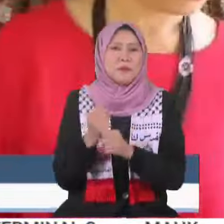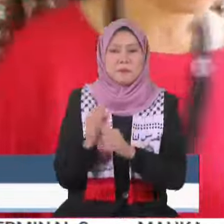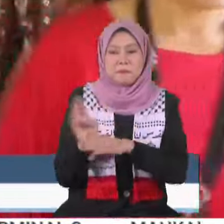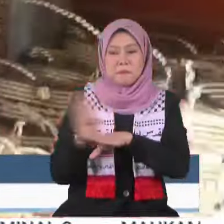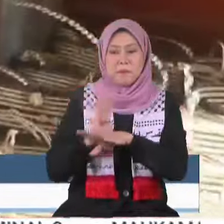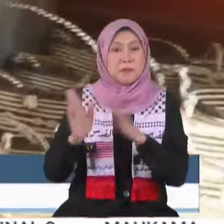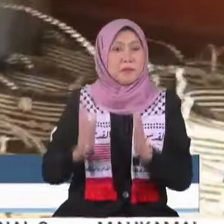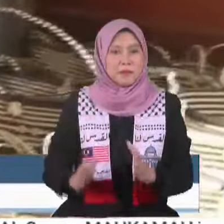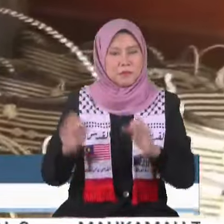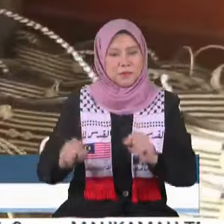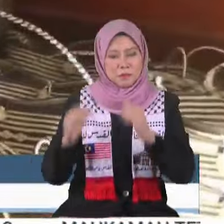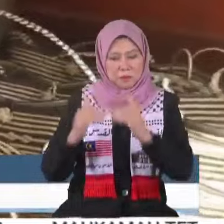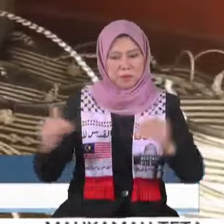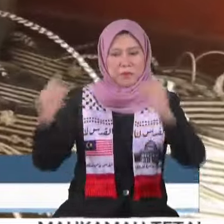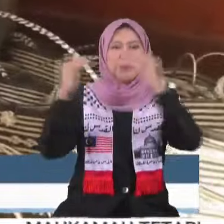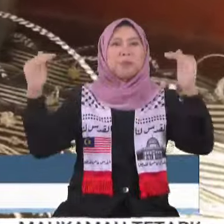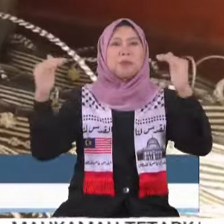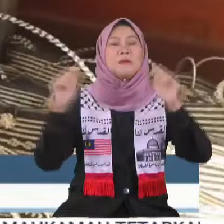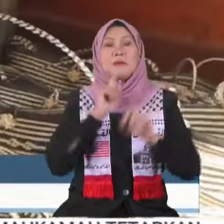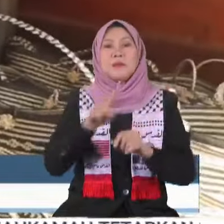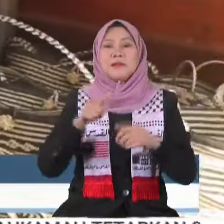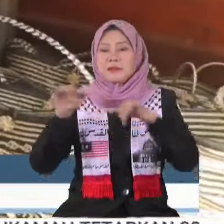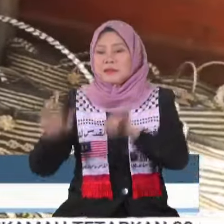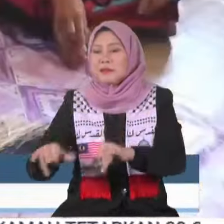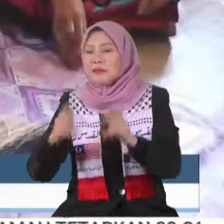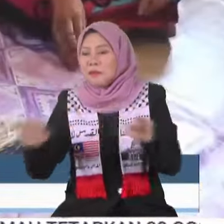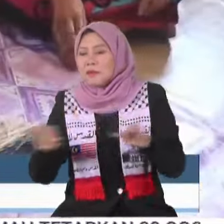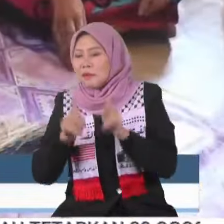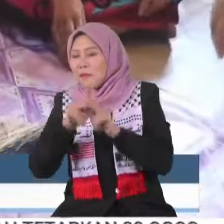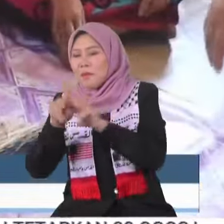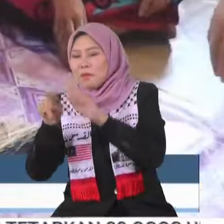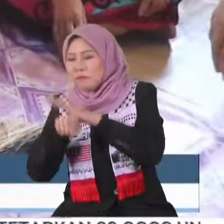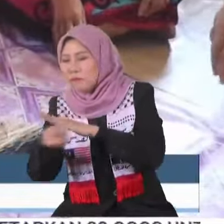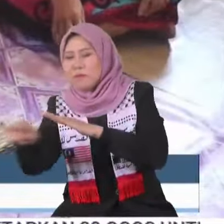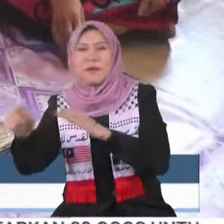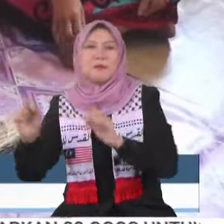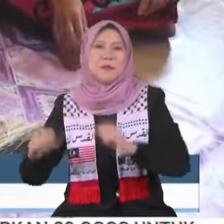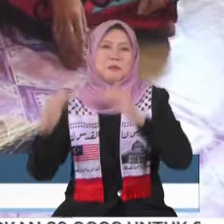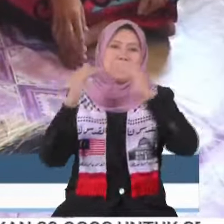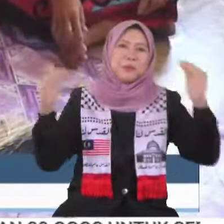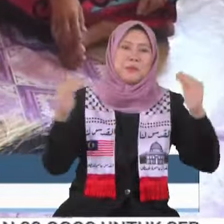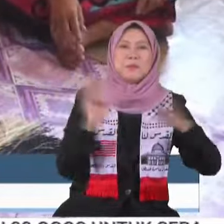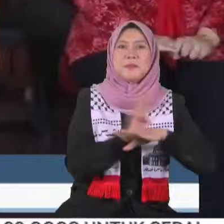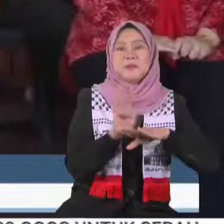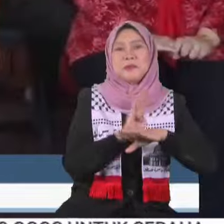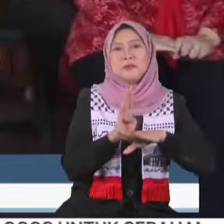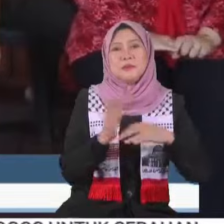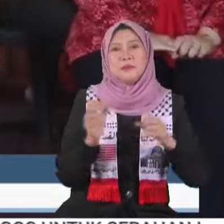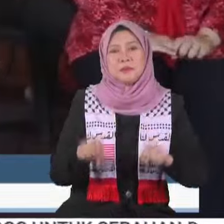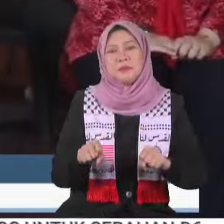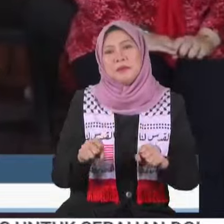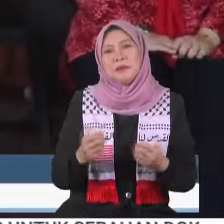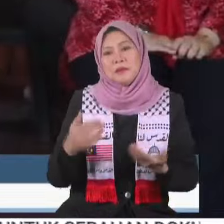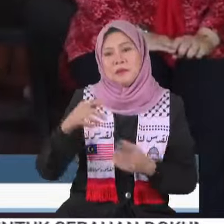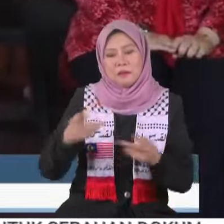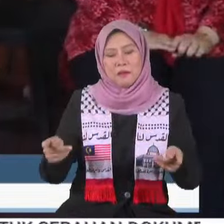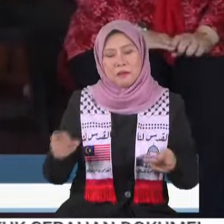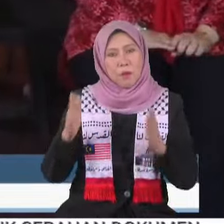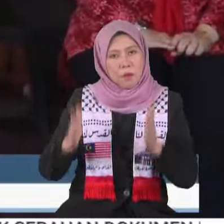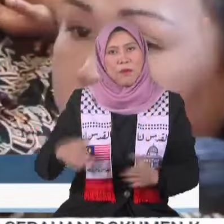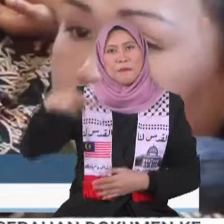setanding usahawan lain biarpun mereka tinggal di pendalaman. Bimbingan berterusan terhadap komuniti Penan semestinya diperlukan pada masa